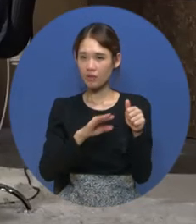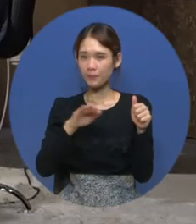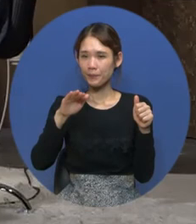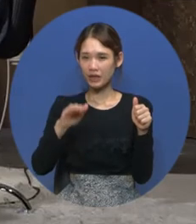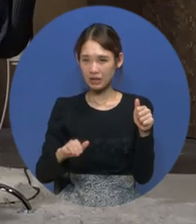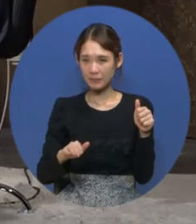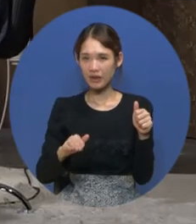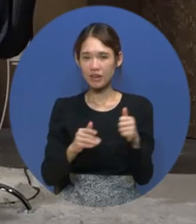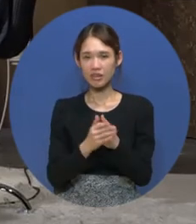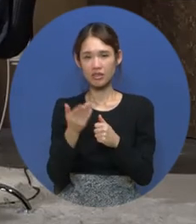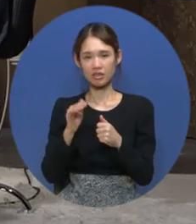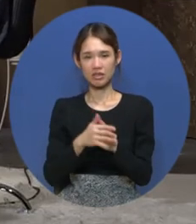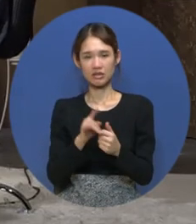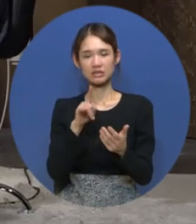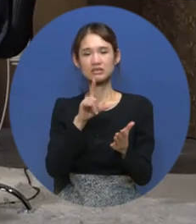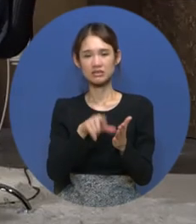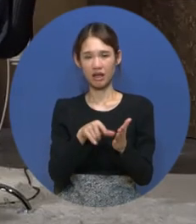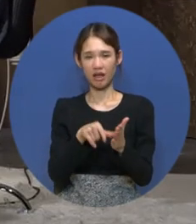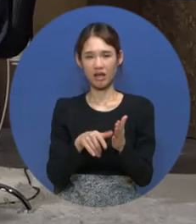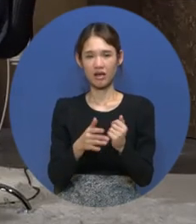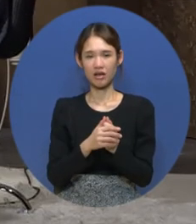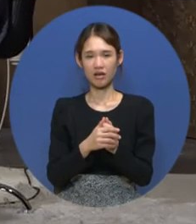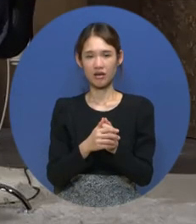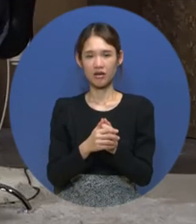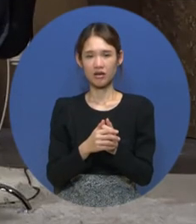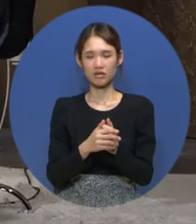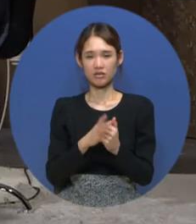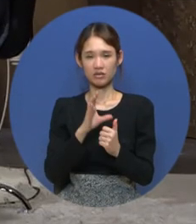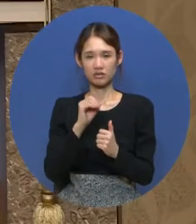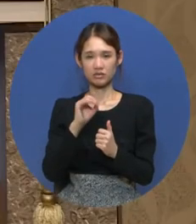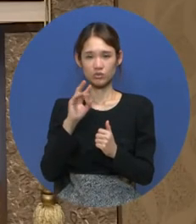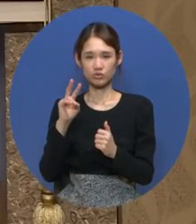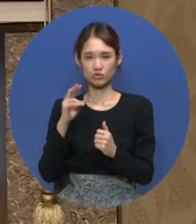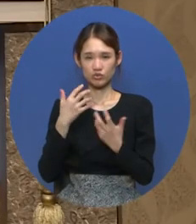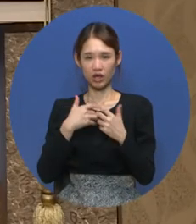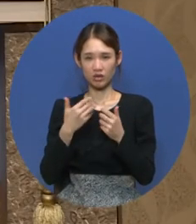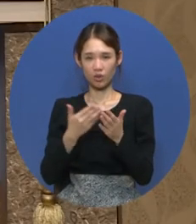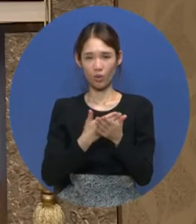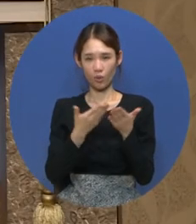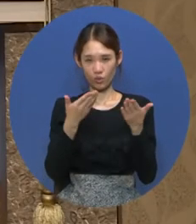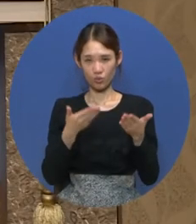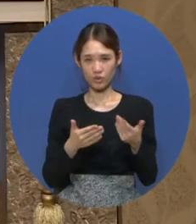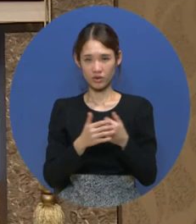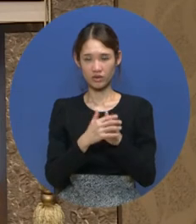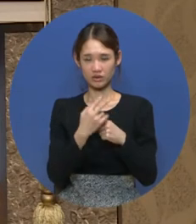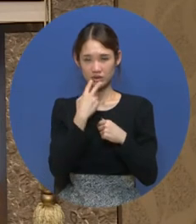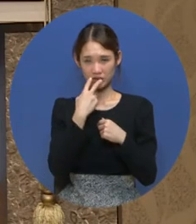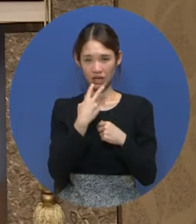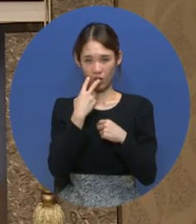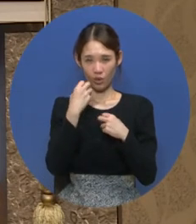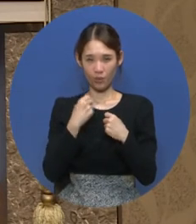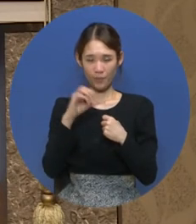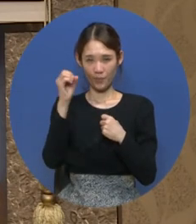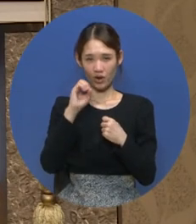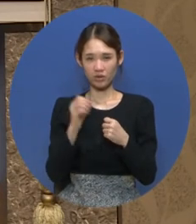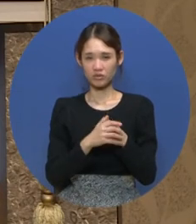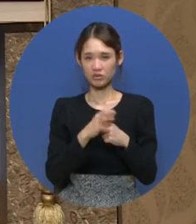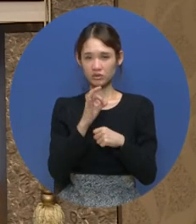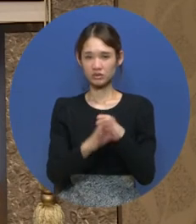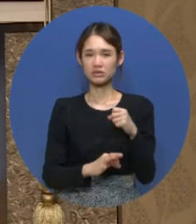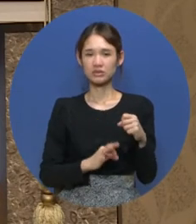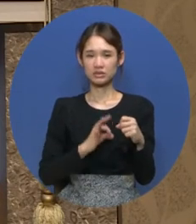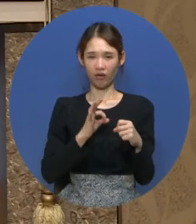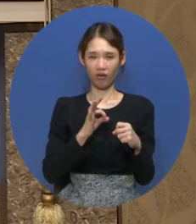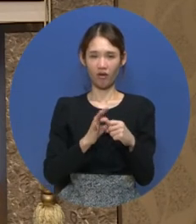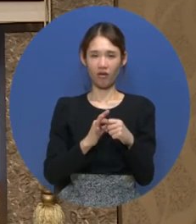정도 오르게 그 당시는 그랬어요 예 근데 이제 산소 공급장치 가 공급되고 하면서 지금 생존율이 굉장히 많이